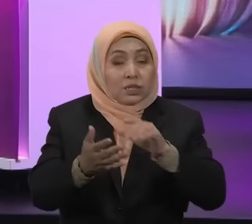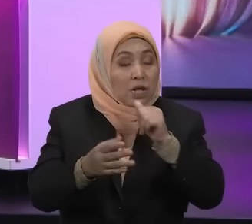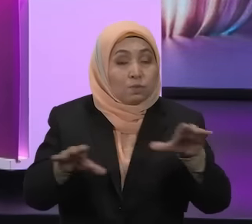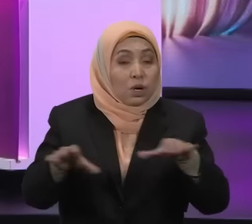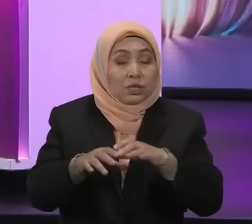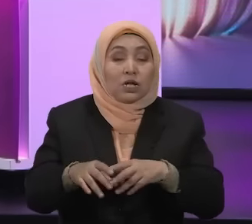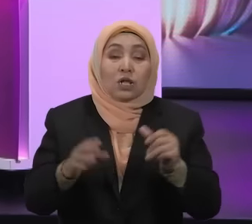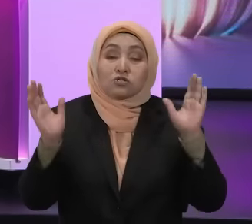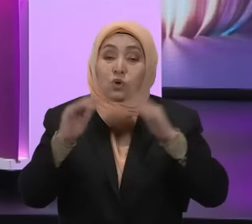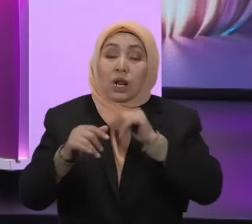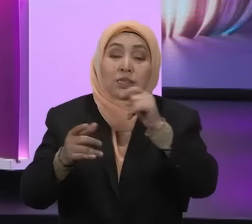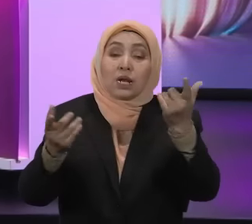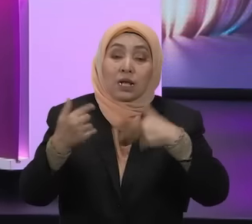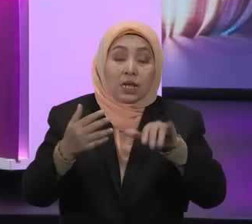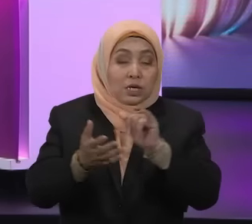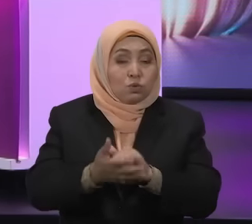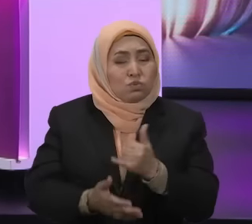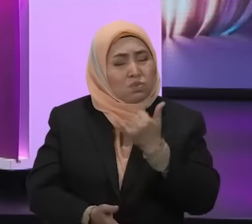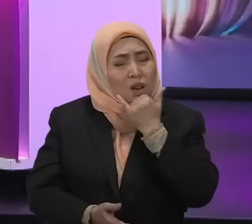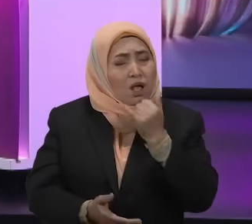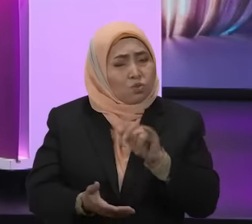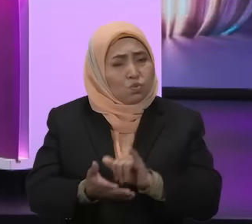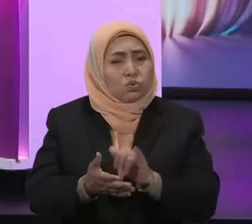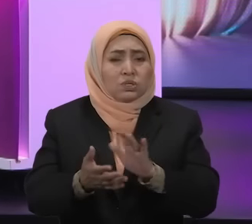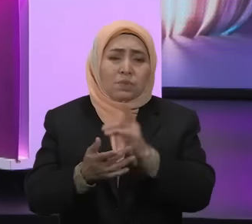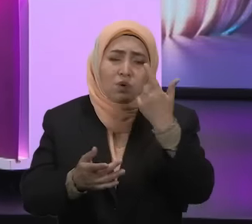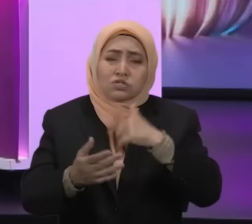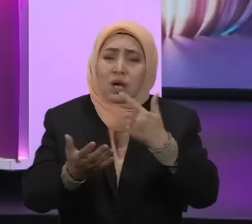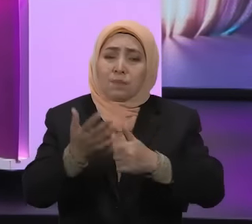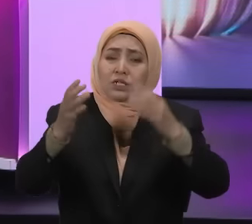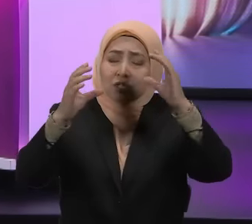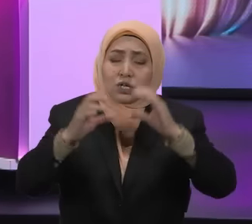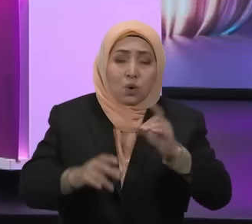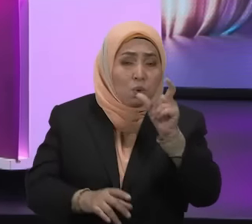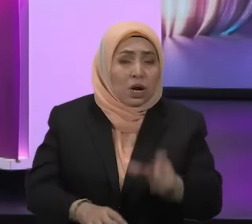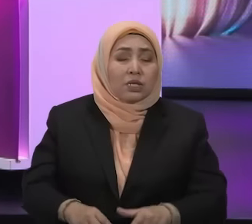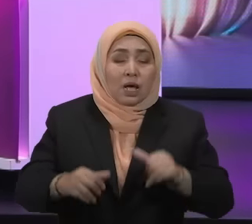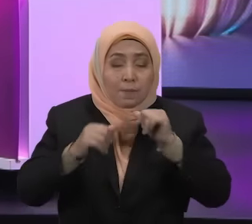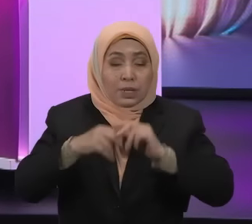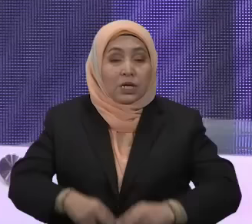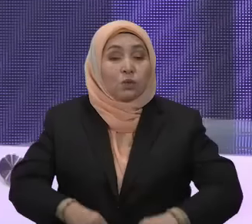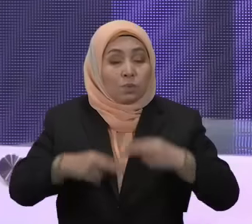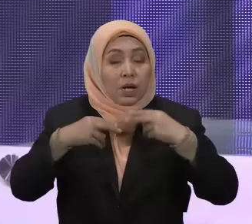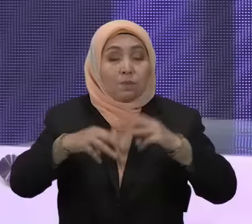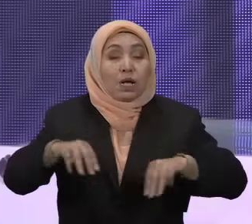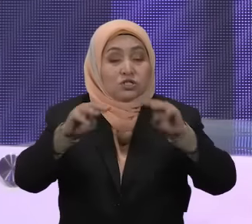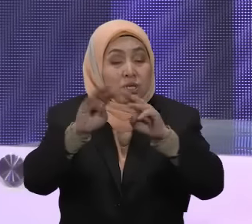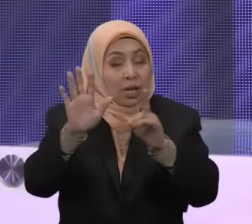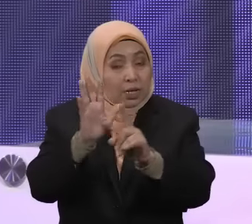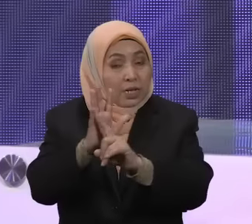solatnya tak datang. Itu pun bersalahan daripada apa ciri orang-orang yang memakmurkan masjid. Dan yang